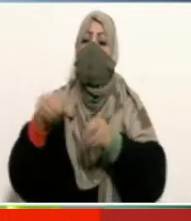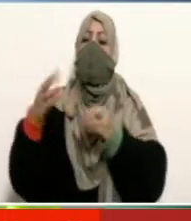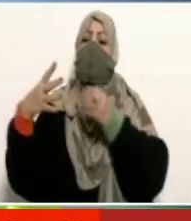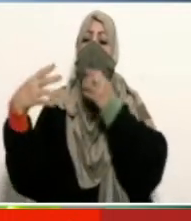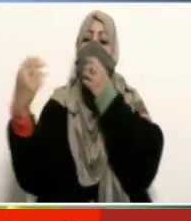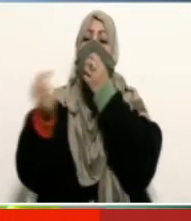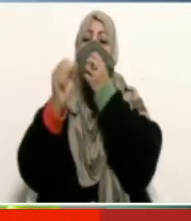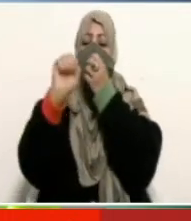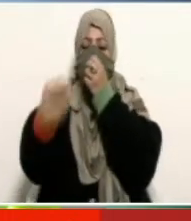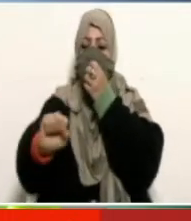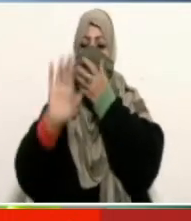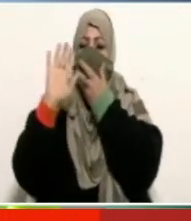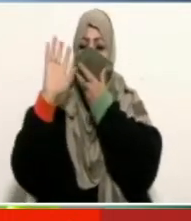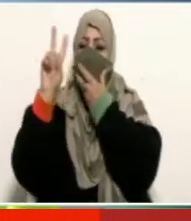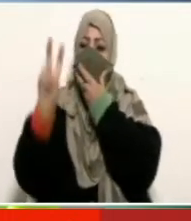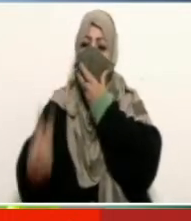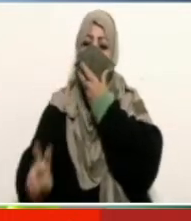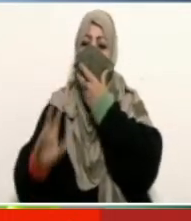البيع.